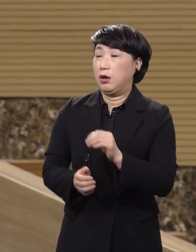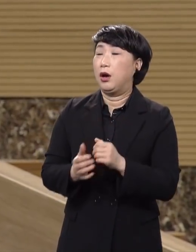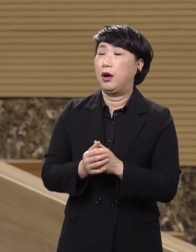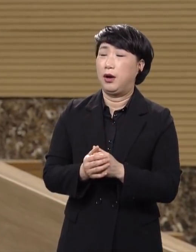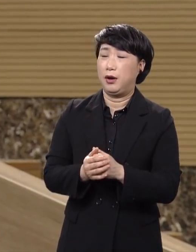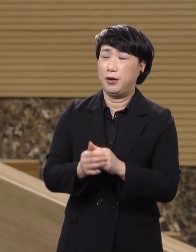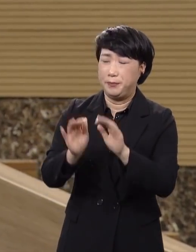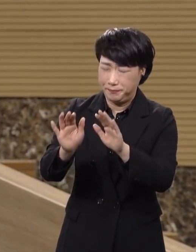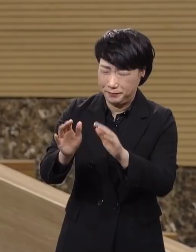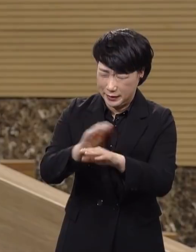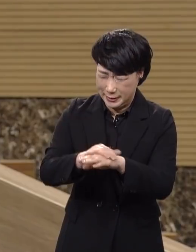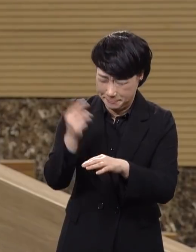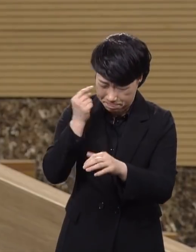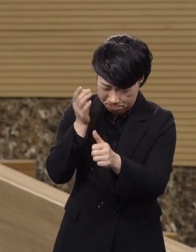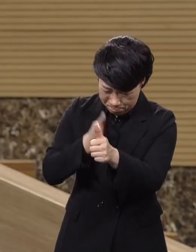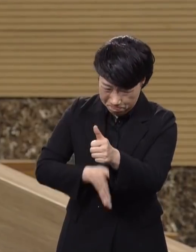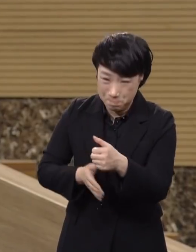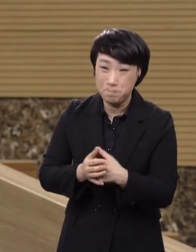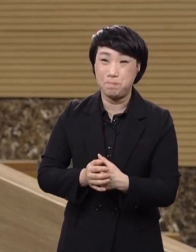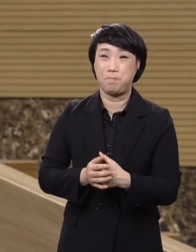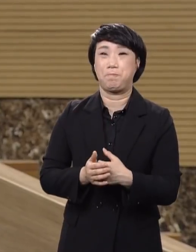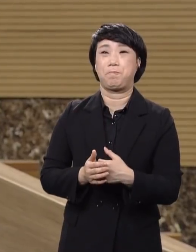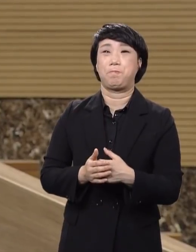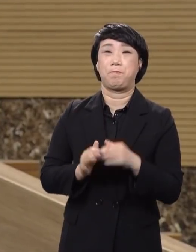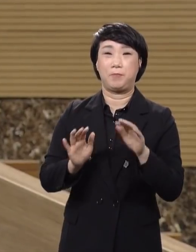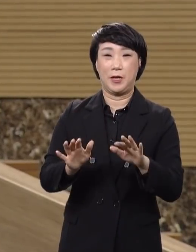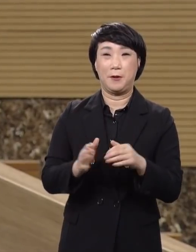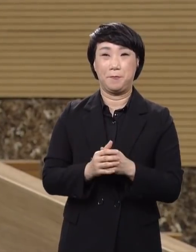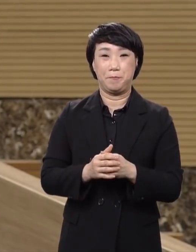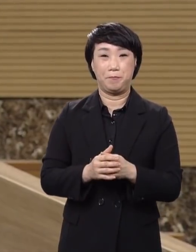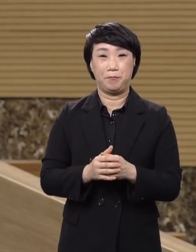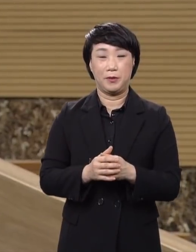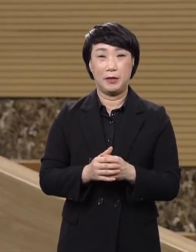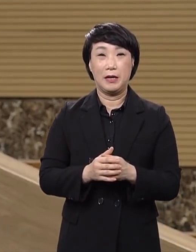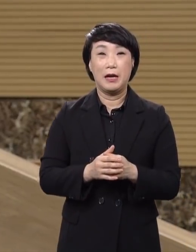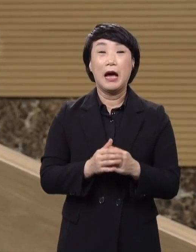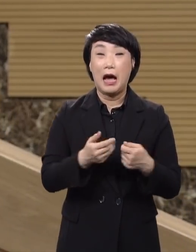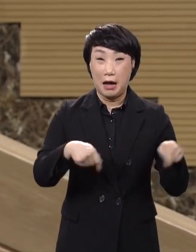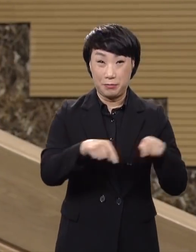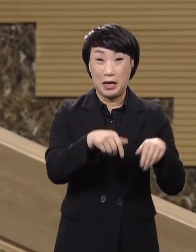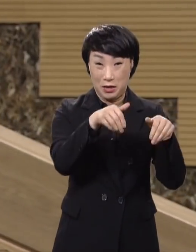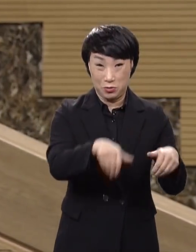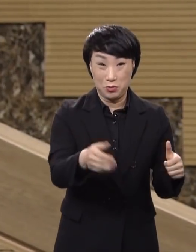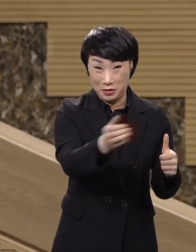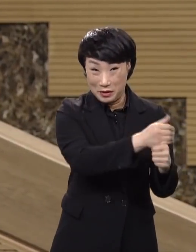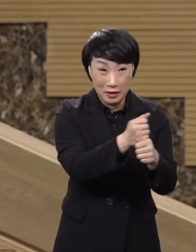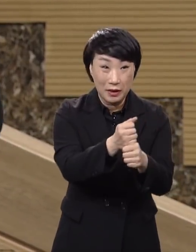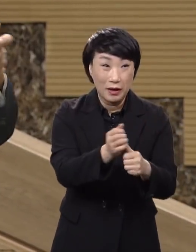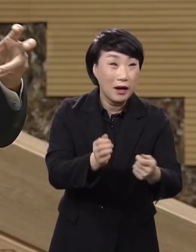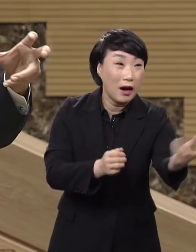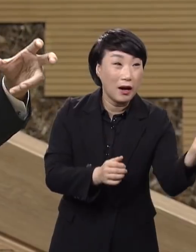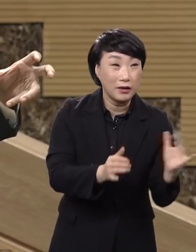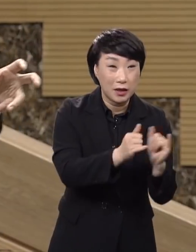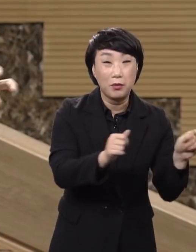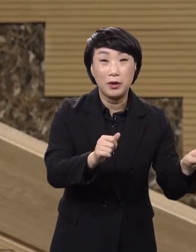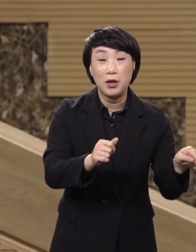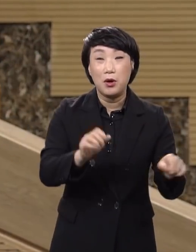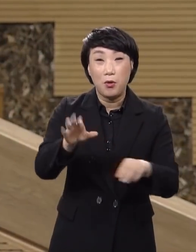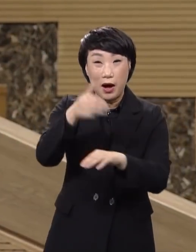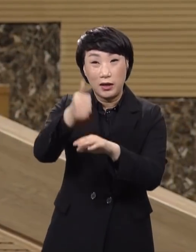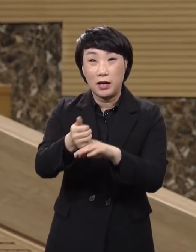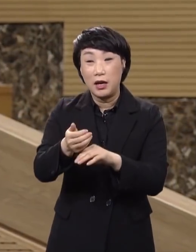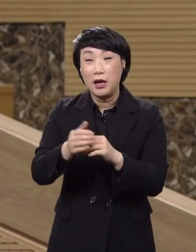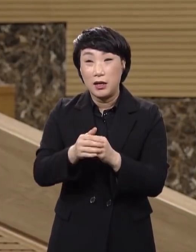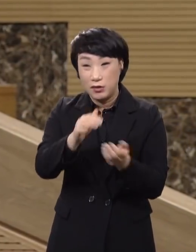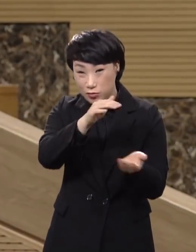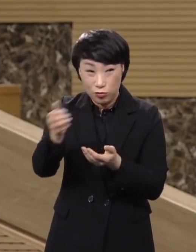관련장님 잘 들으십시오. 자, 같이 끌려온 사람들에게는 왕의 진미를